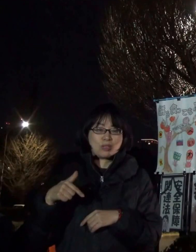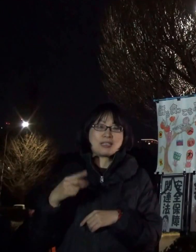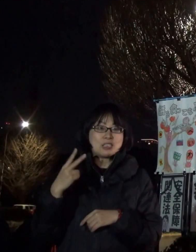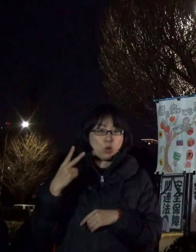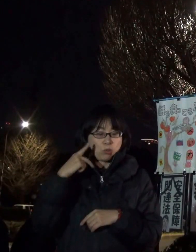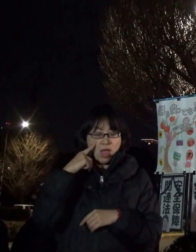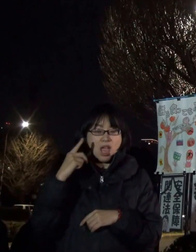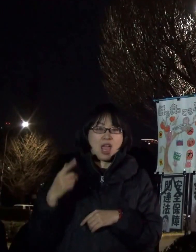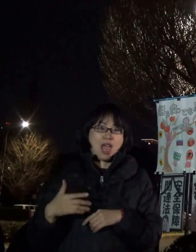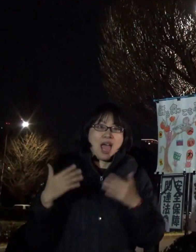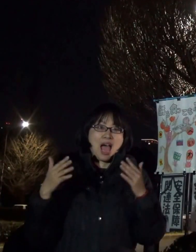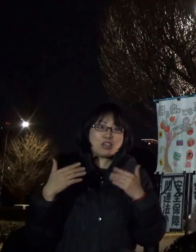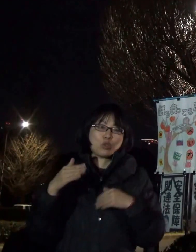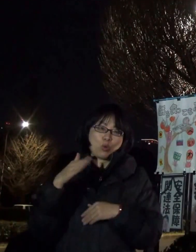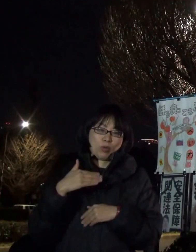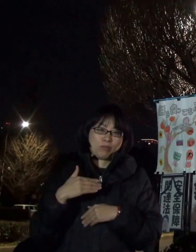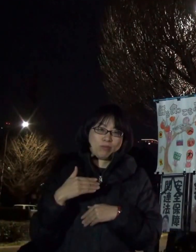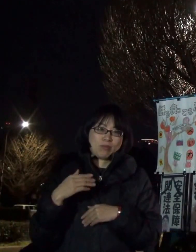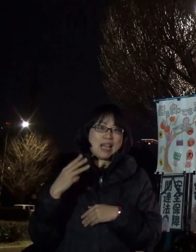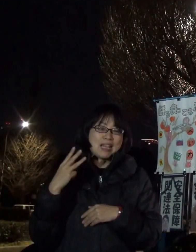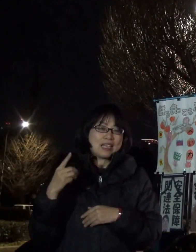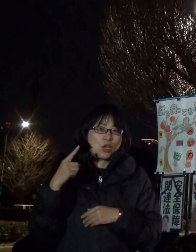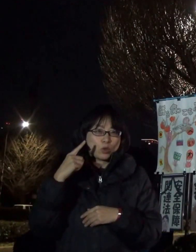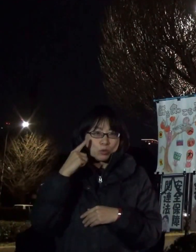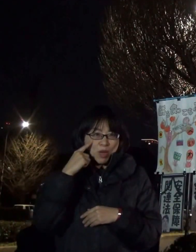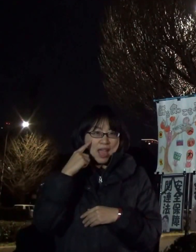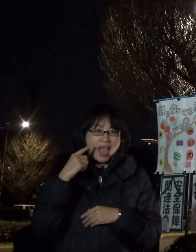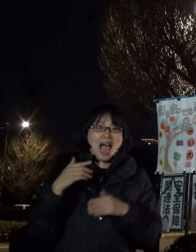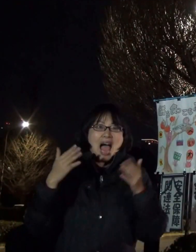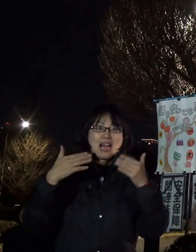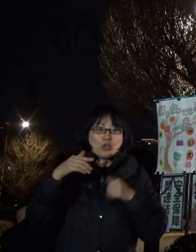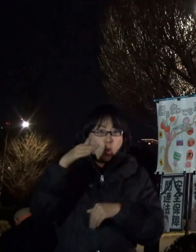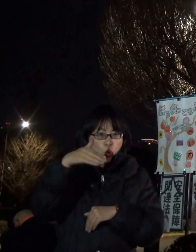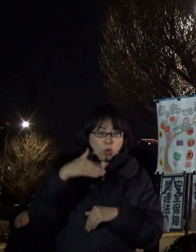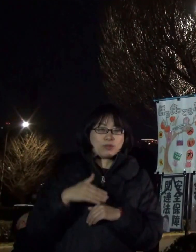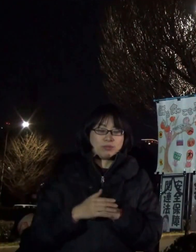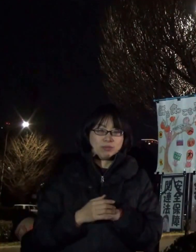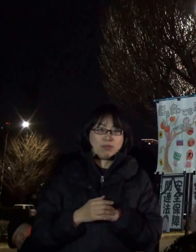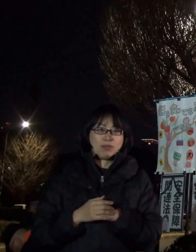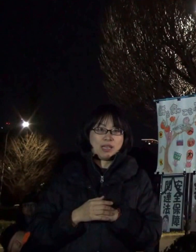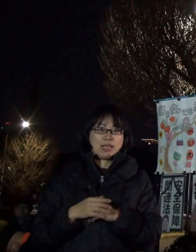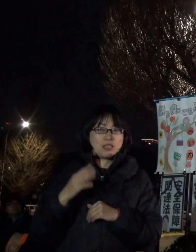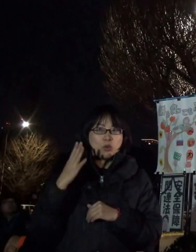小川、4曲目が北国の春、ラストが、春の、